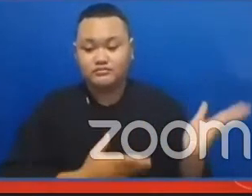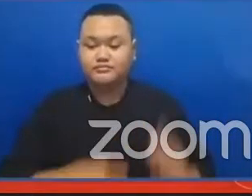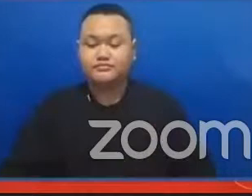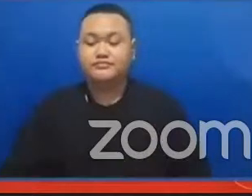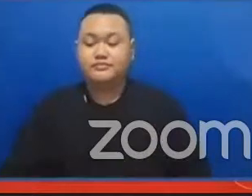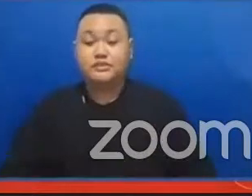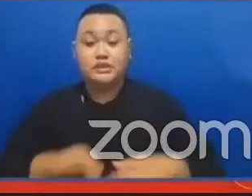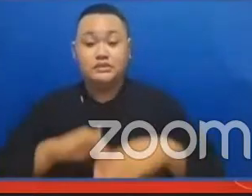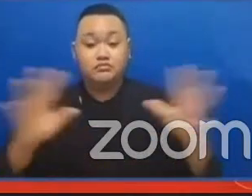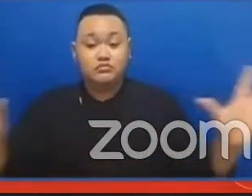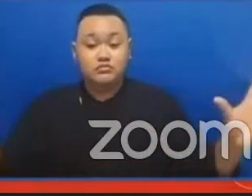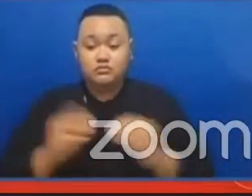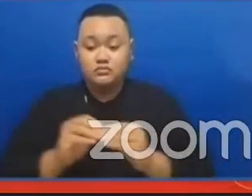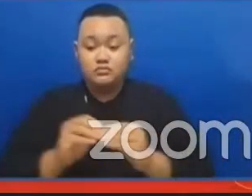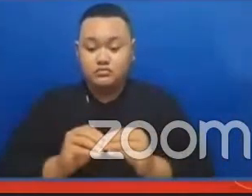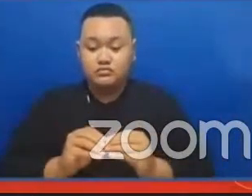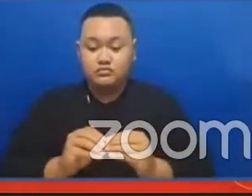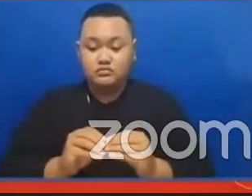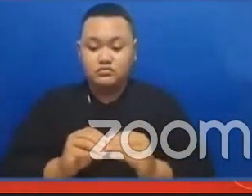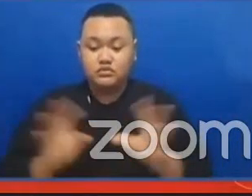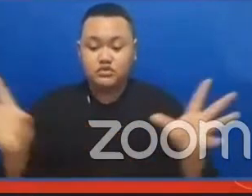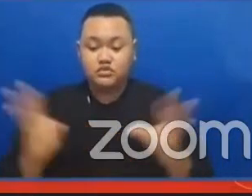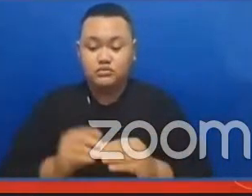total pengguna yang ada saat ini ada di